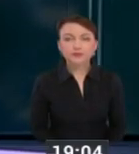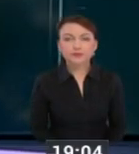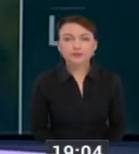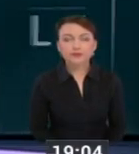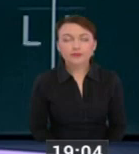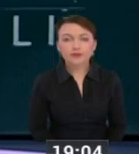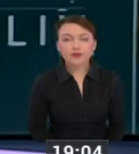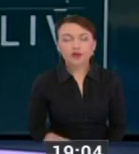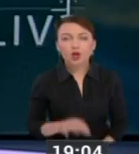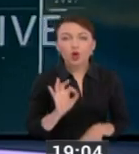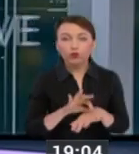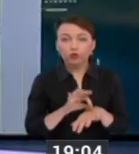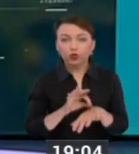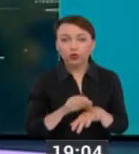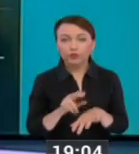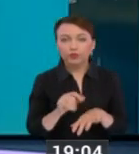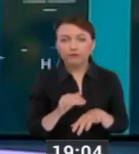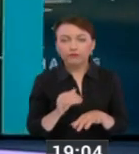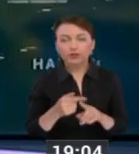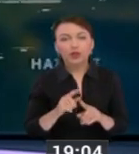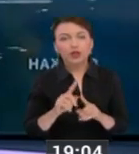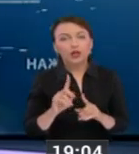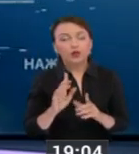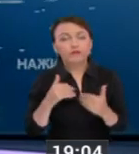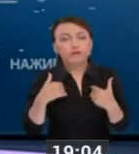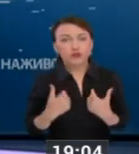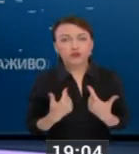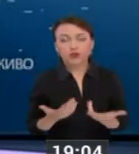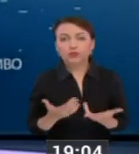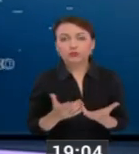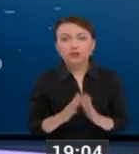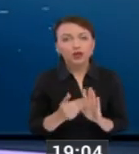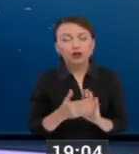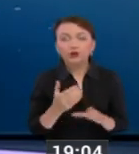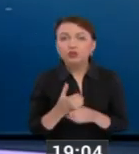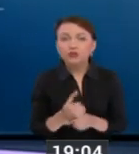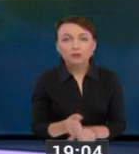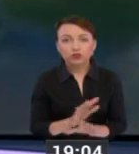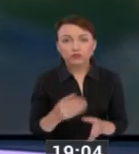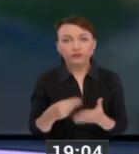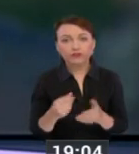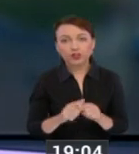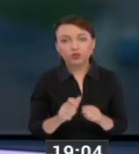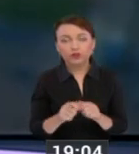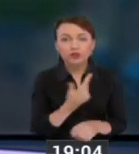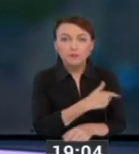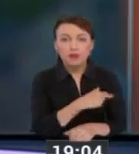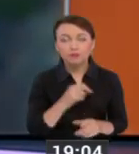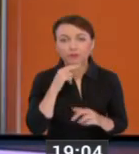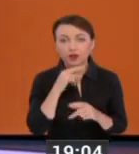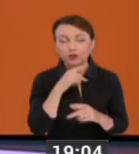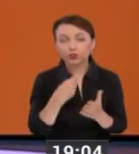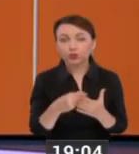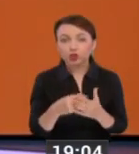Орфанні хворі звернулися через ЗМІ до влади. Люди у відчаї закликають не зменшувати фінансування на медпрепарати. У бюджеті